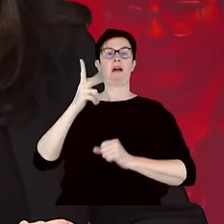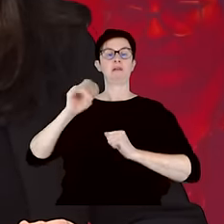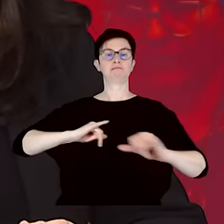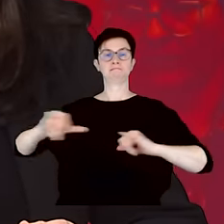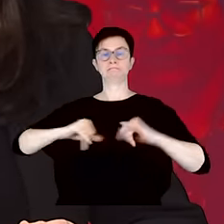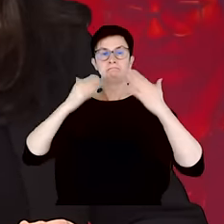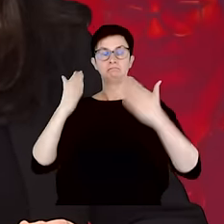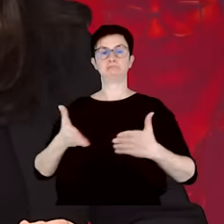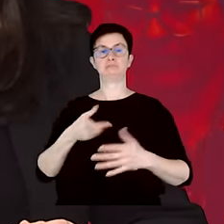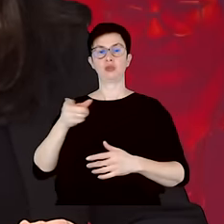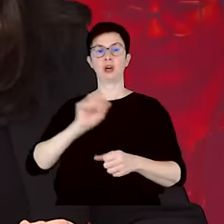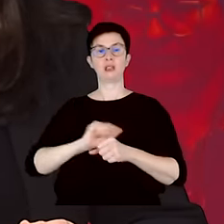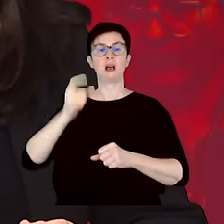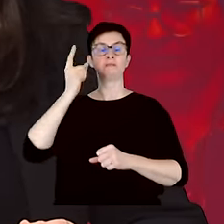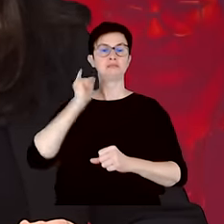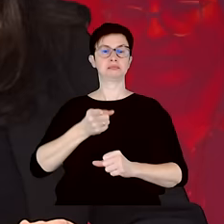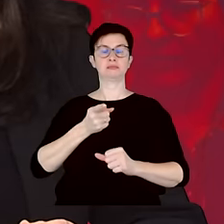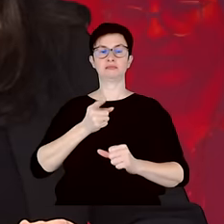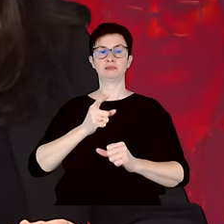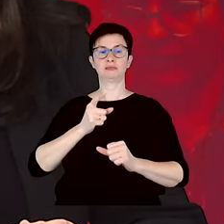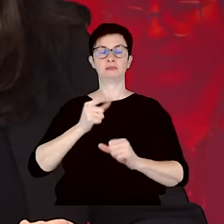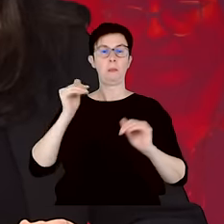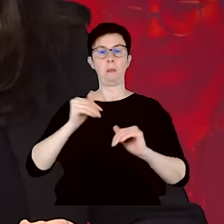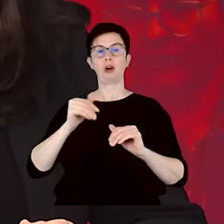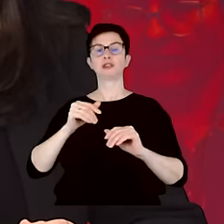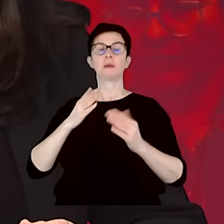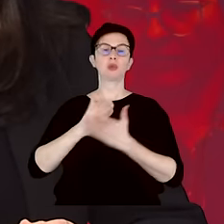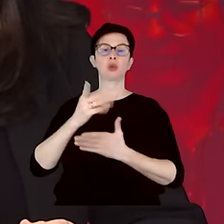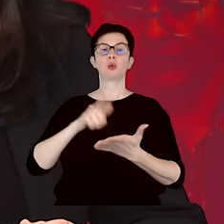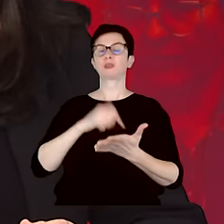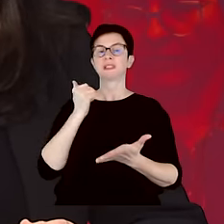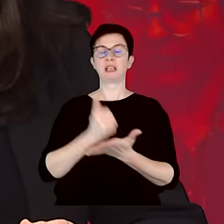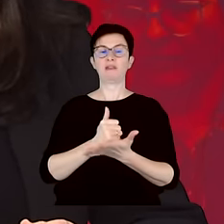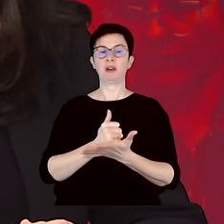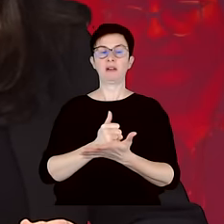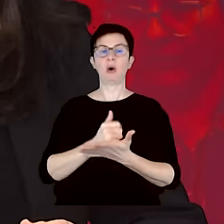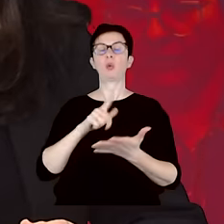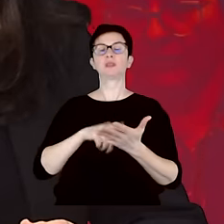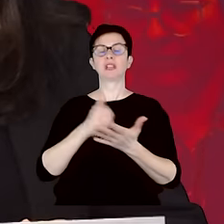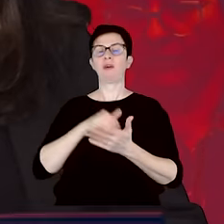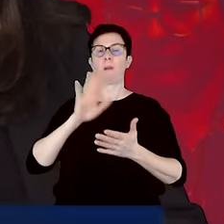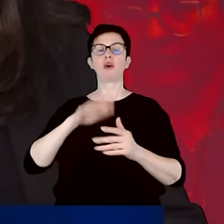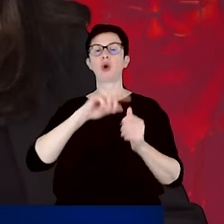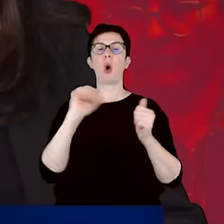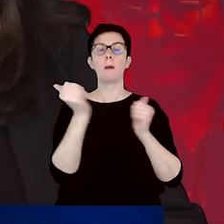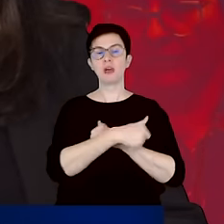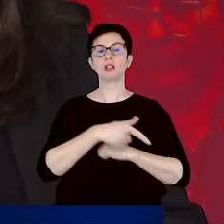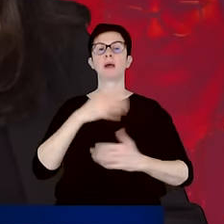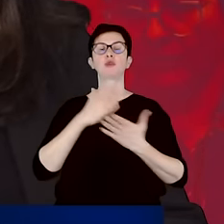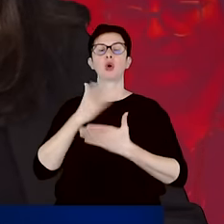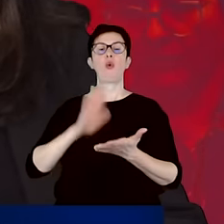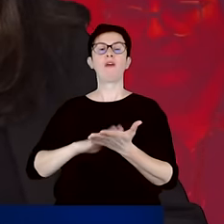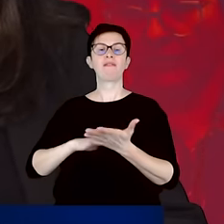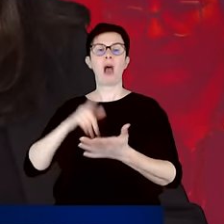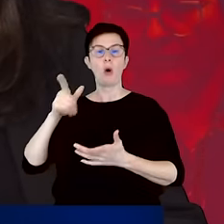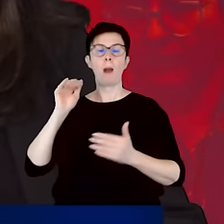Sienkiewicz jest wyrocznią, może poprzez ustawy, znaczy obchodzić ustawy i poprzez uchwały demolować